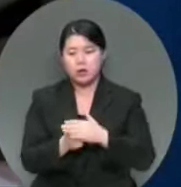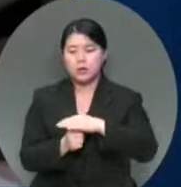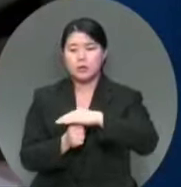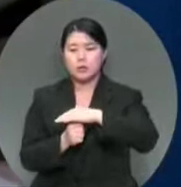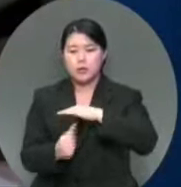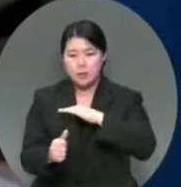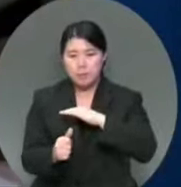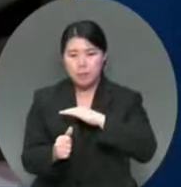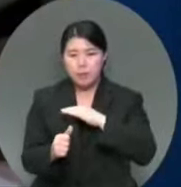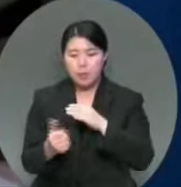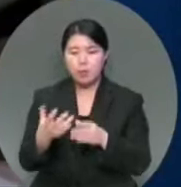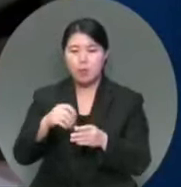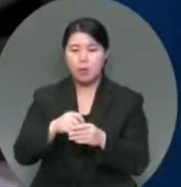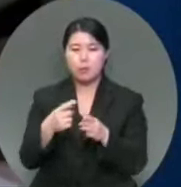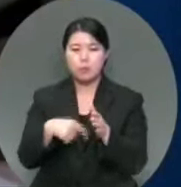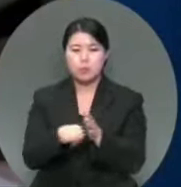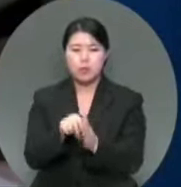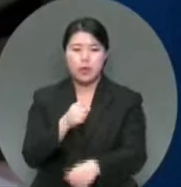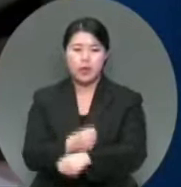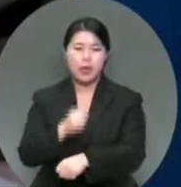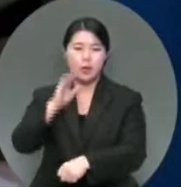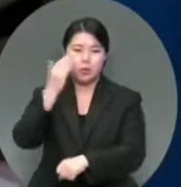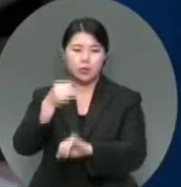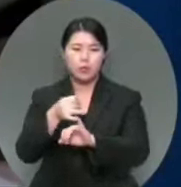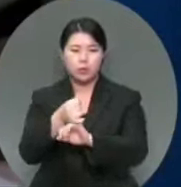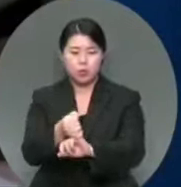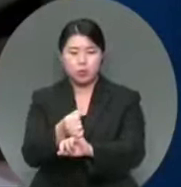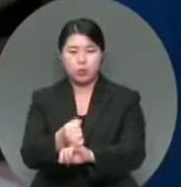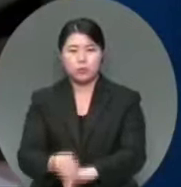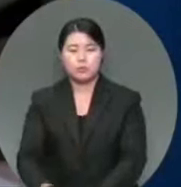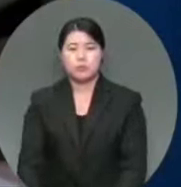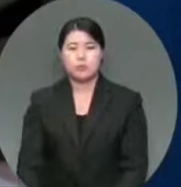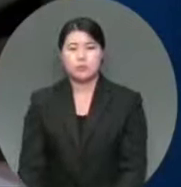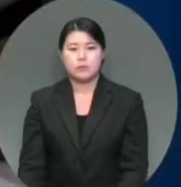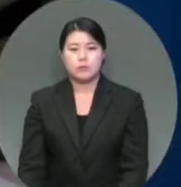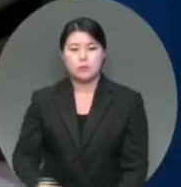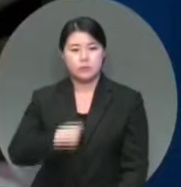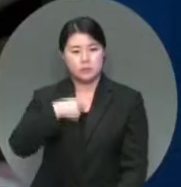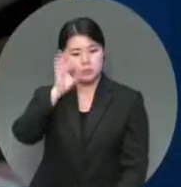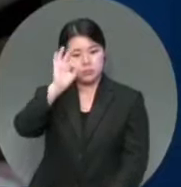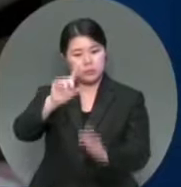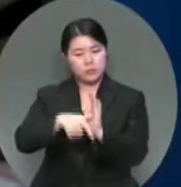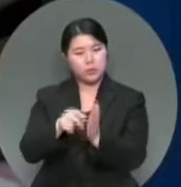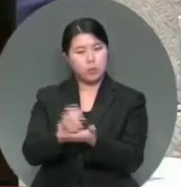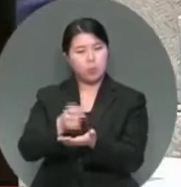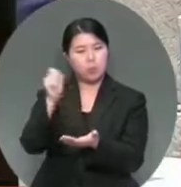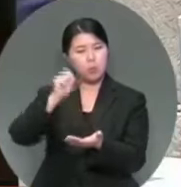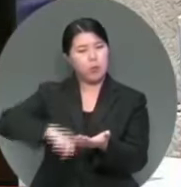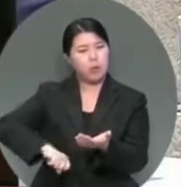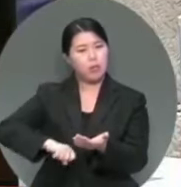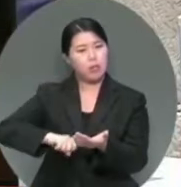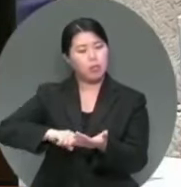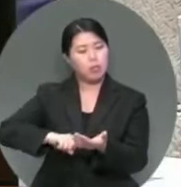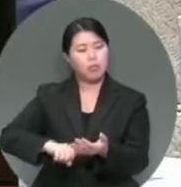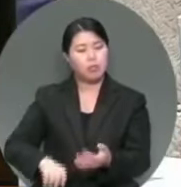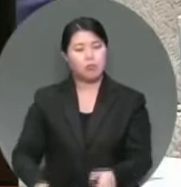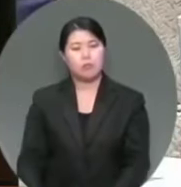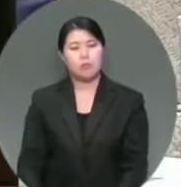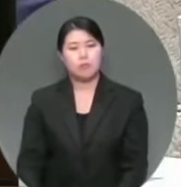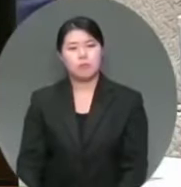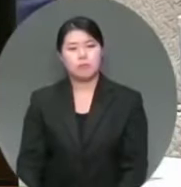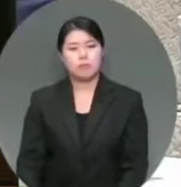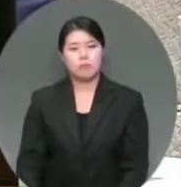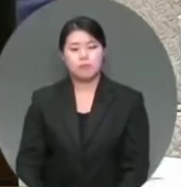있도록 하여야 한다. 이렇게 의무 규정으로 되어 있습니다. 제가 볼 때는 이거 법 위반입니다. 그리고